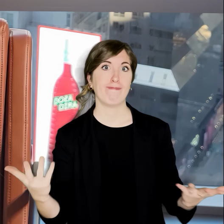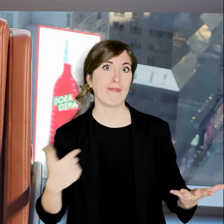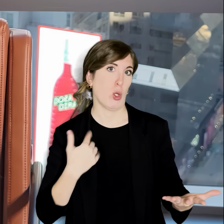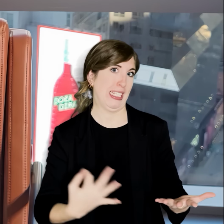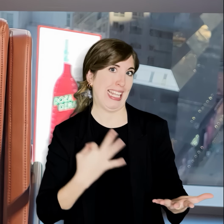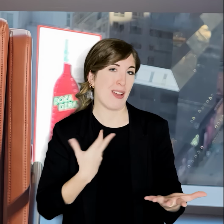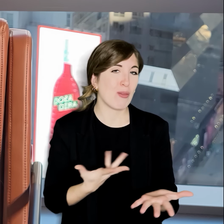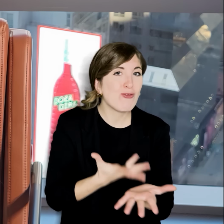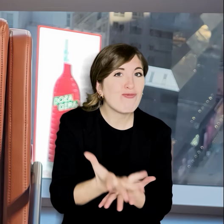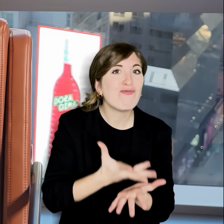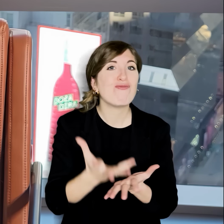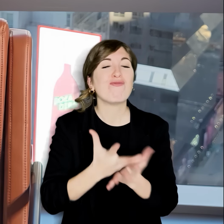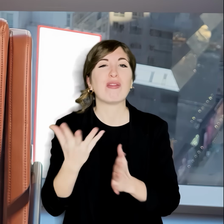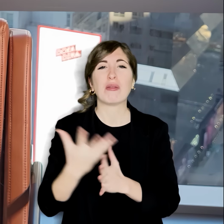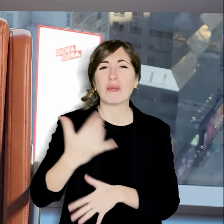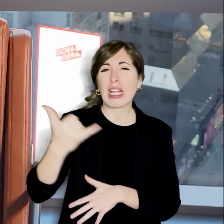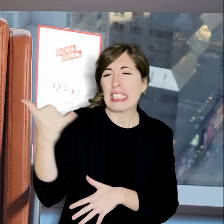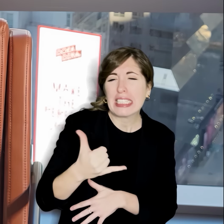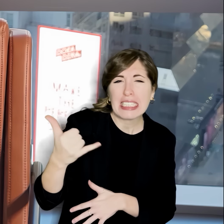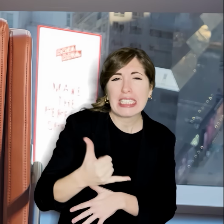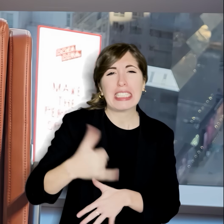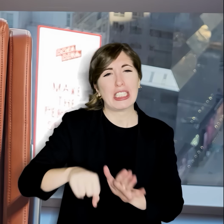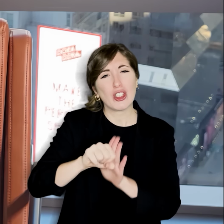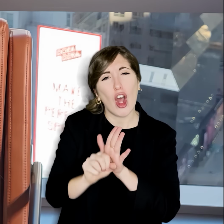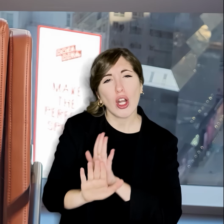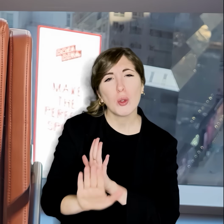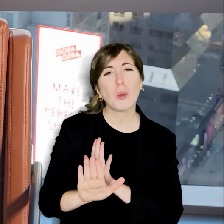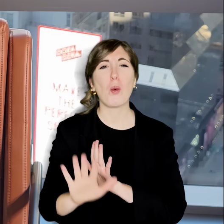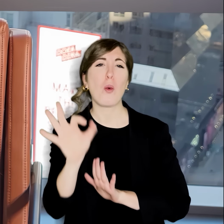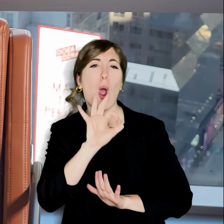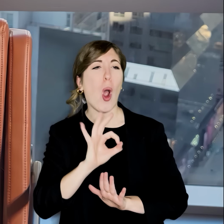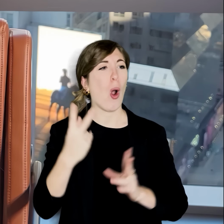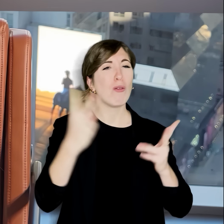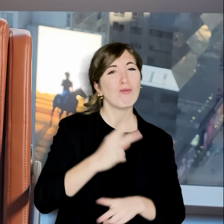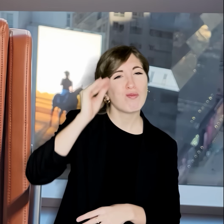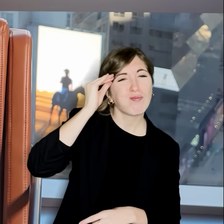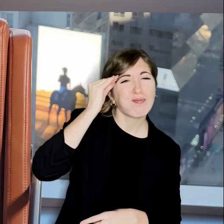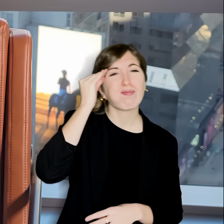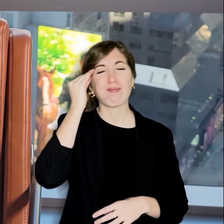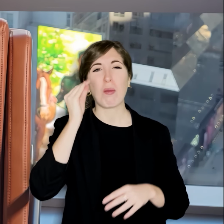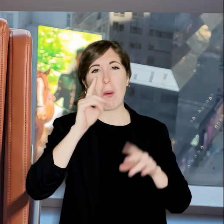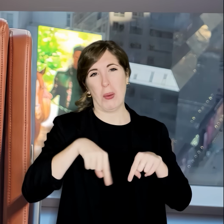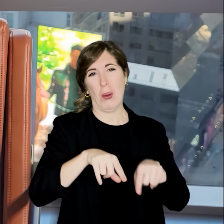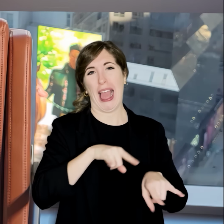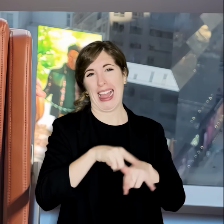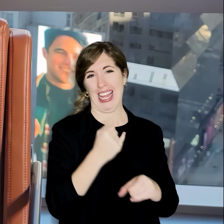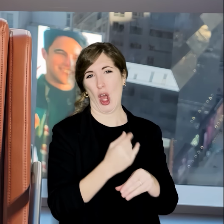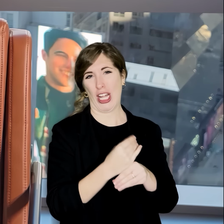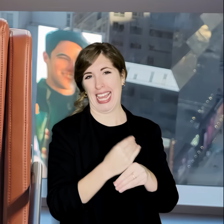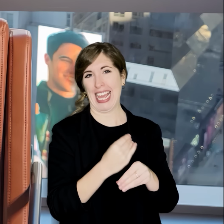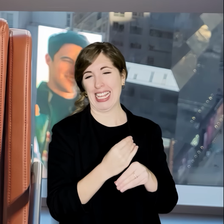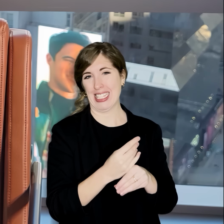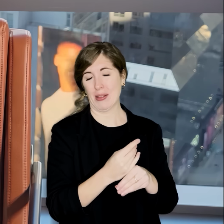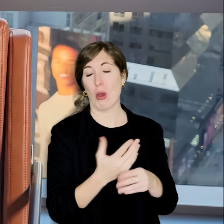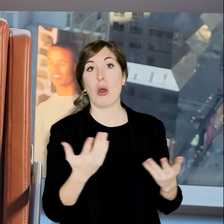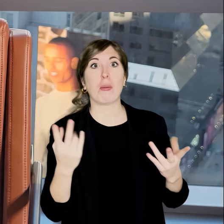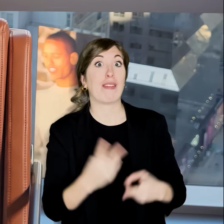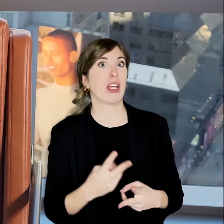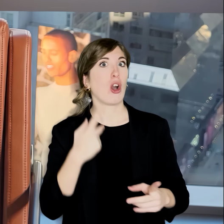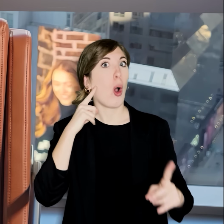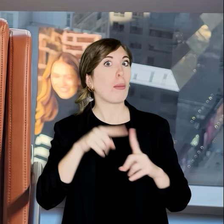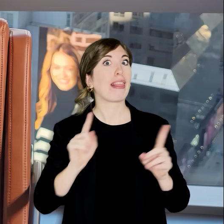sempre di True Crime di storie di serial killer anche con un po' di umorismo ma il vero scopo è proprio prevenire e curare